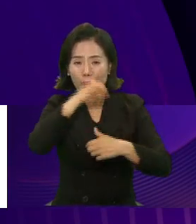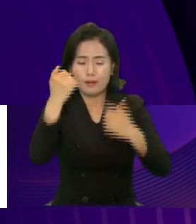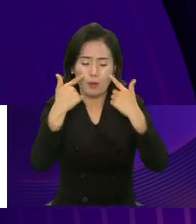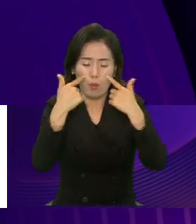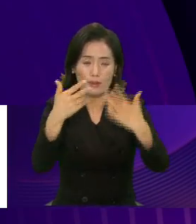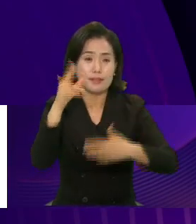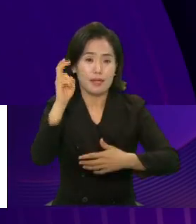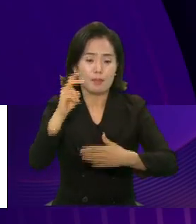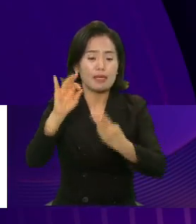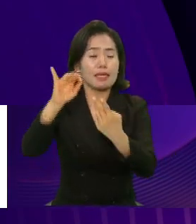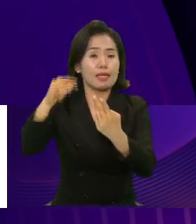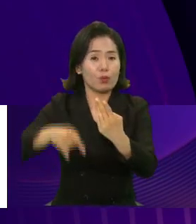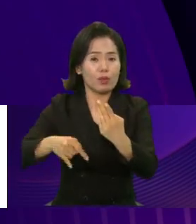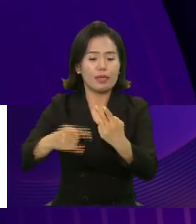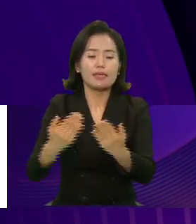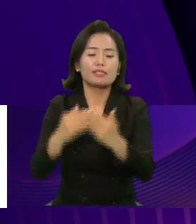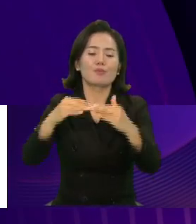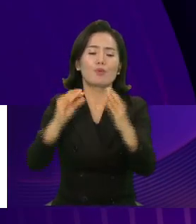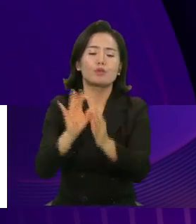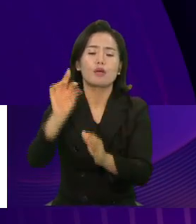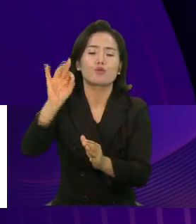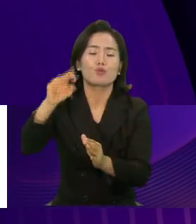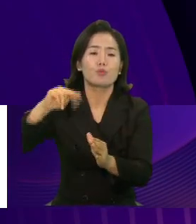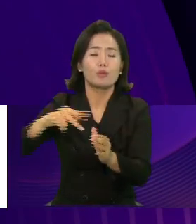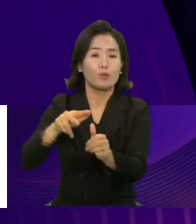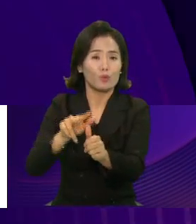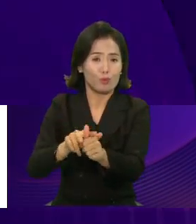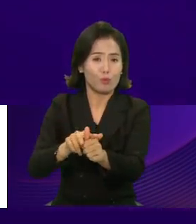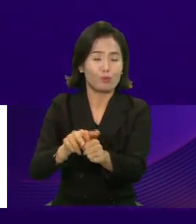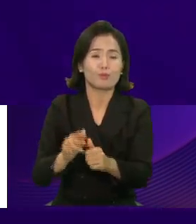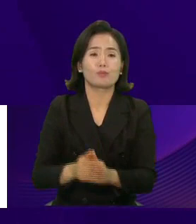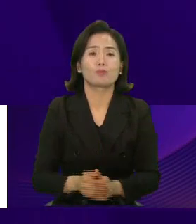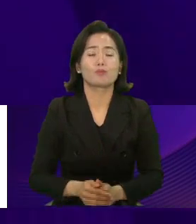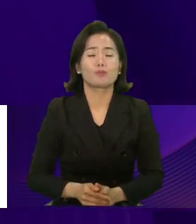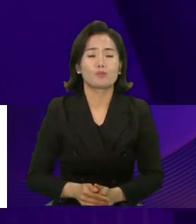확실시되고 있습니다. 2위는 진보당 윤민호 후보입니다.